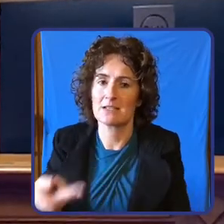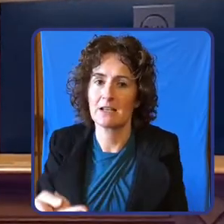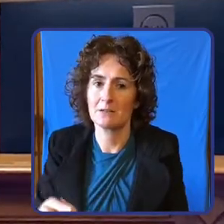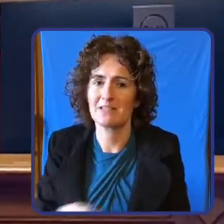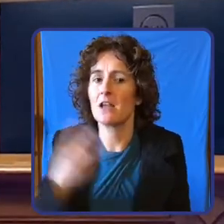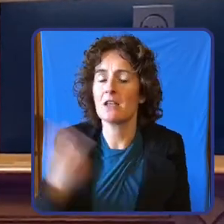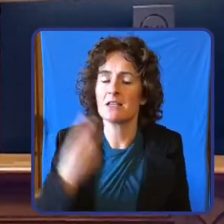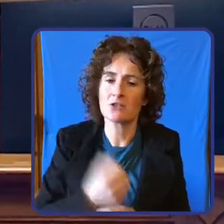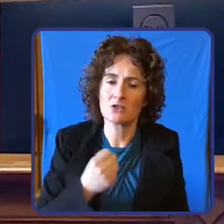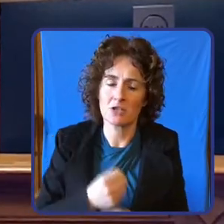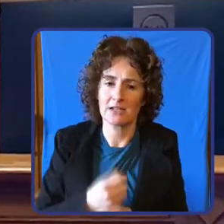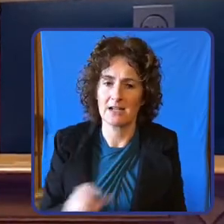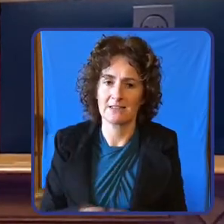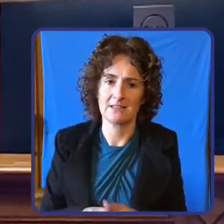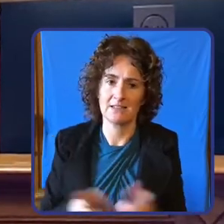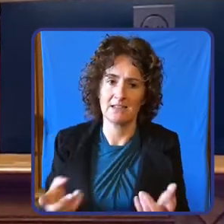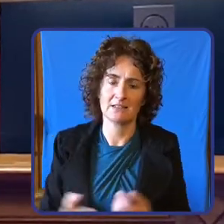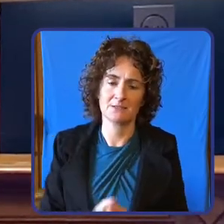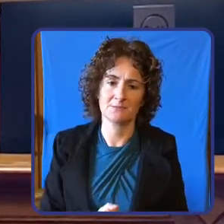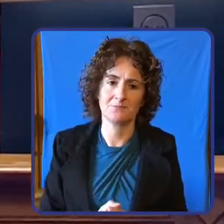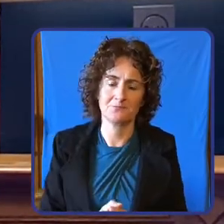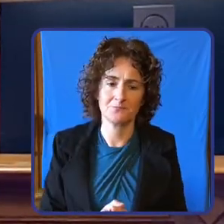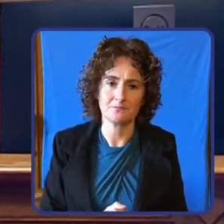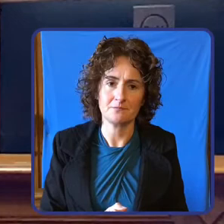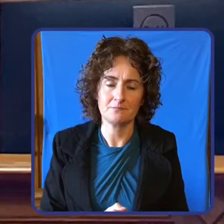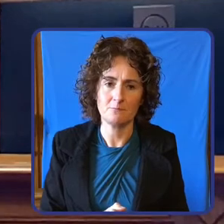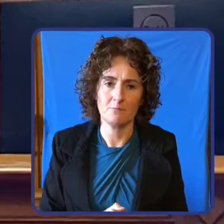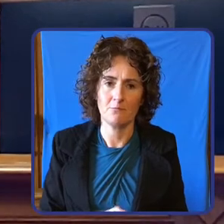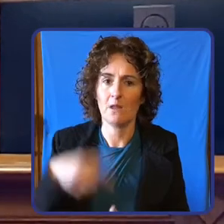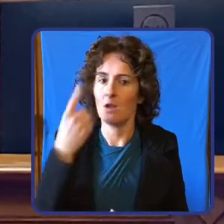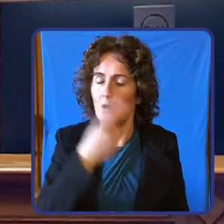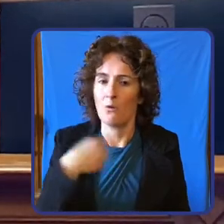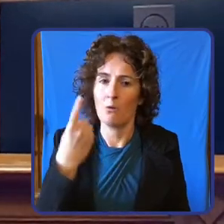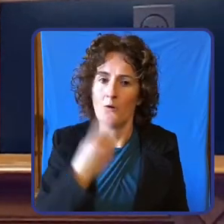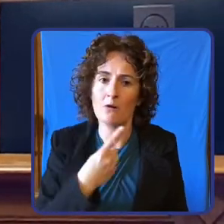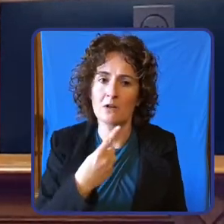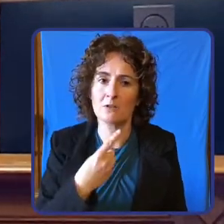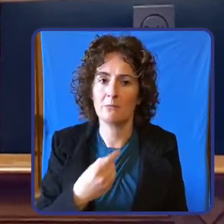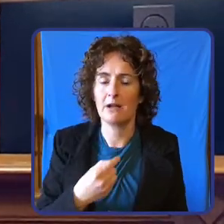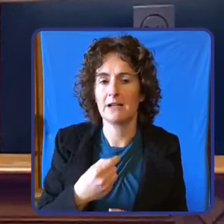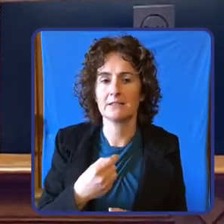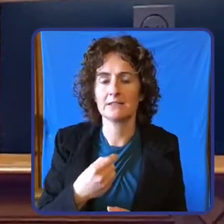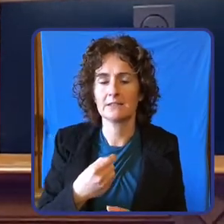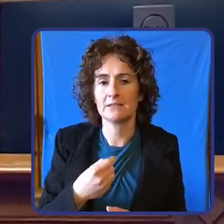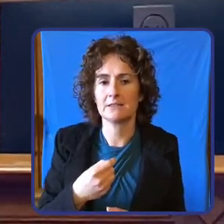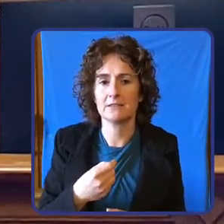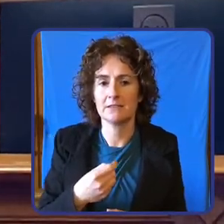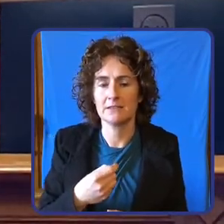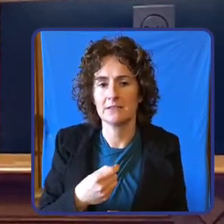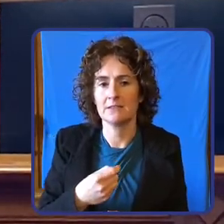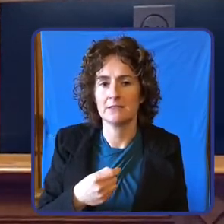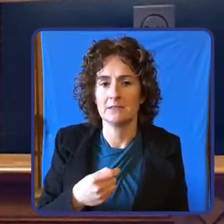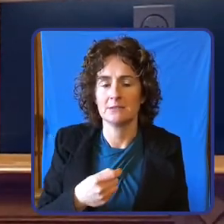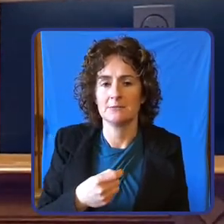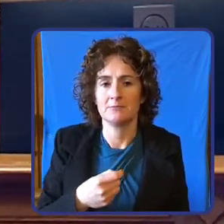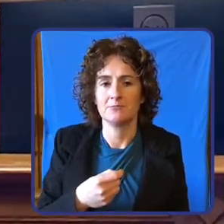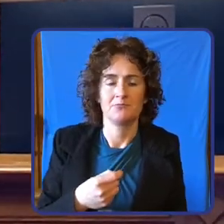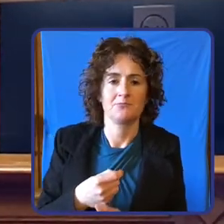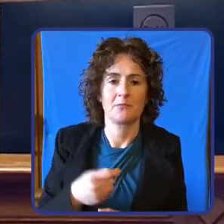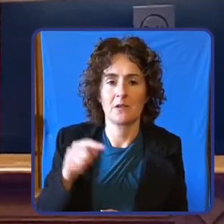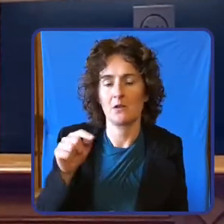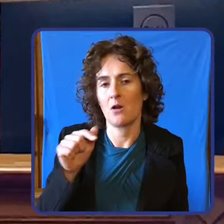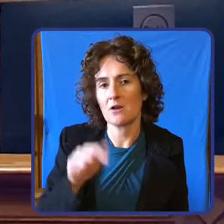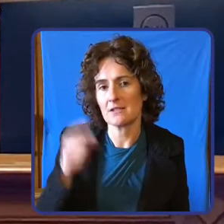ukrán fegyverszállításért és a többi? Orbánt azért kritizálják a nemzetközi sajtóban, mert a korrupt